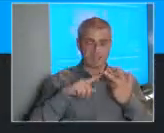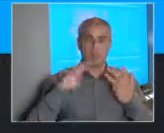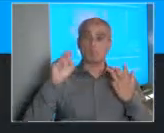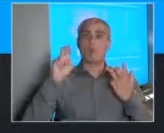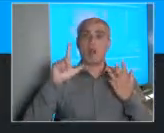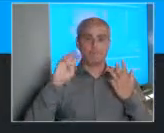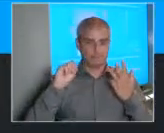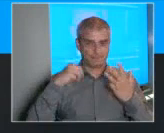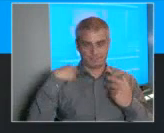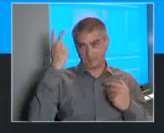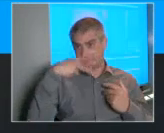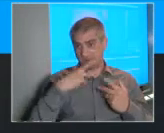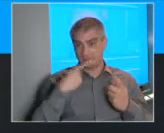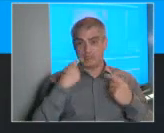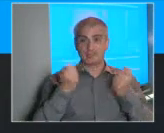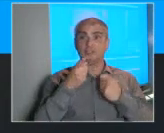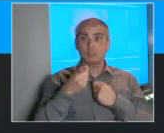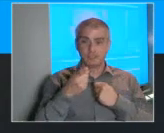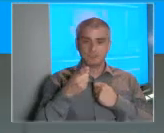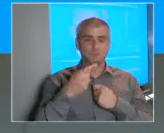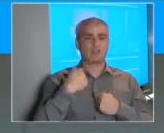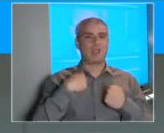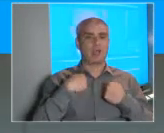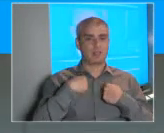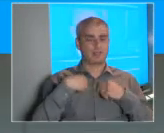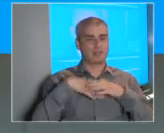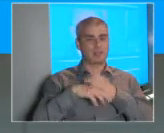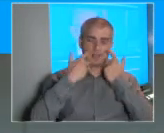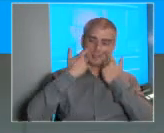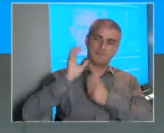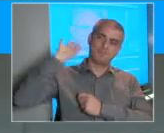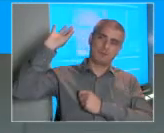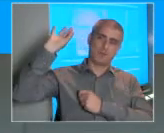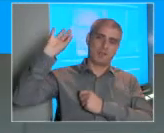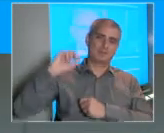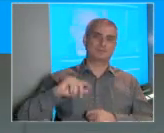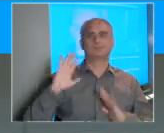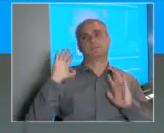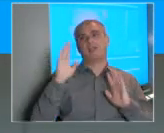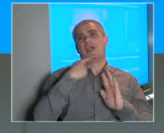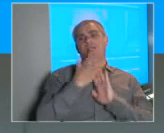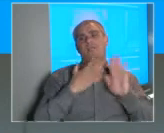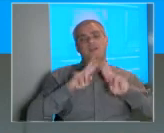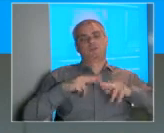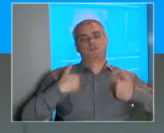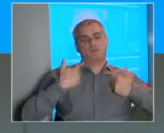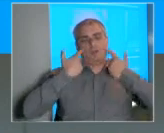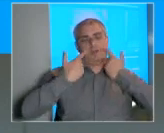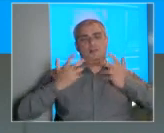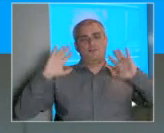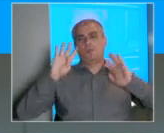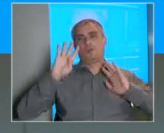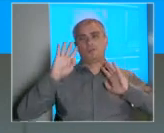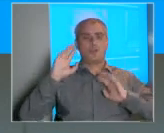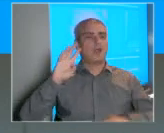מועלם, שהבנתי לפי התשדירים, אני תחת פיקוחה. ככה היא אמרה, תשאירו לי את ברדוגו.